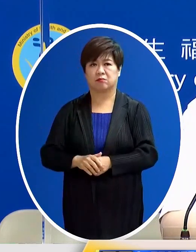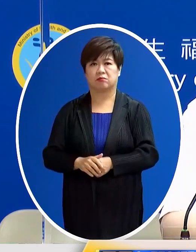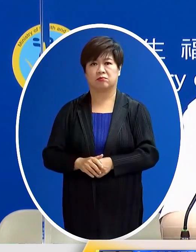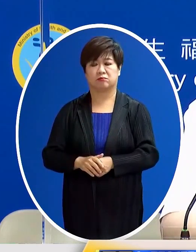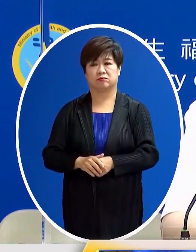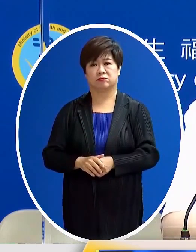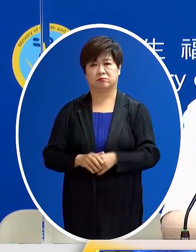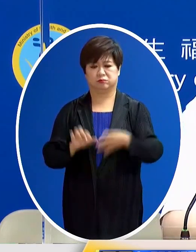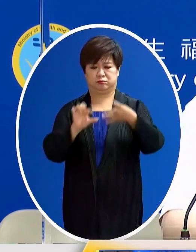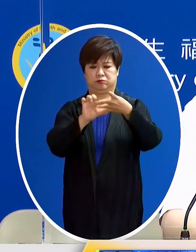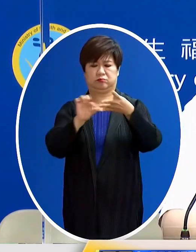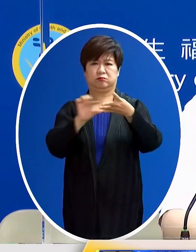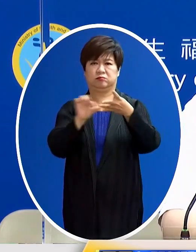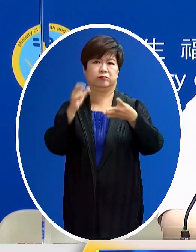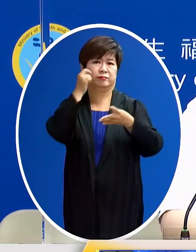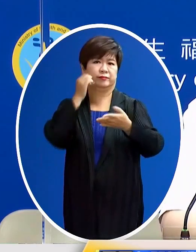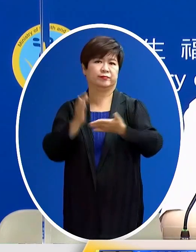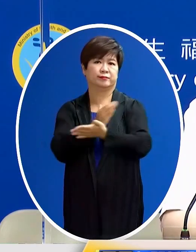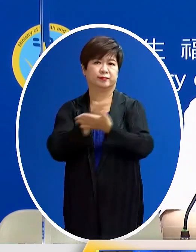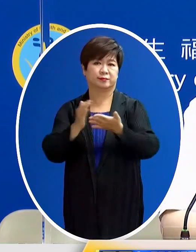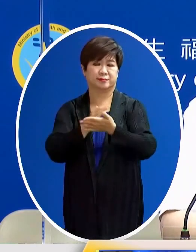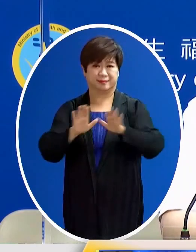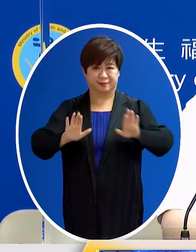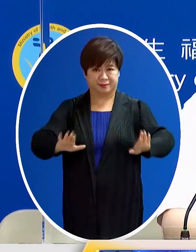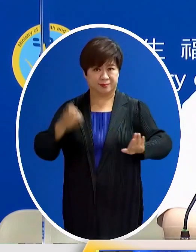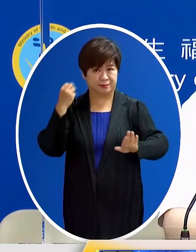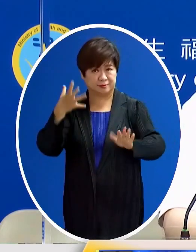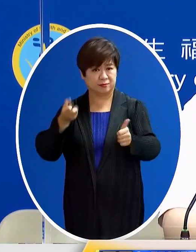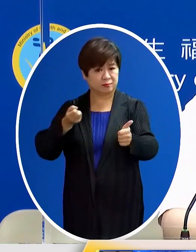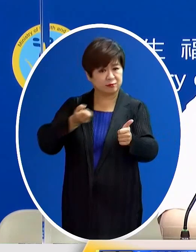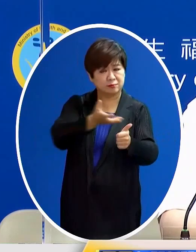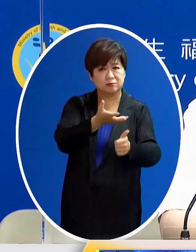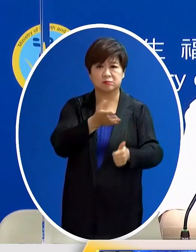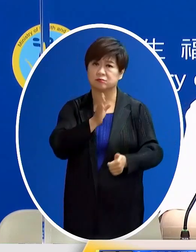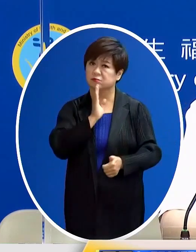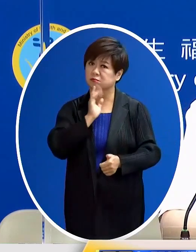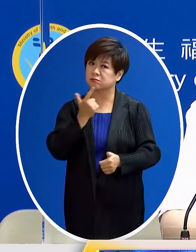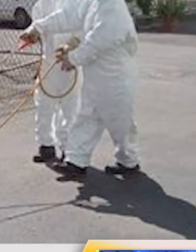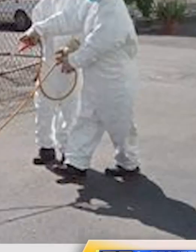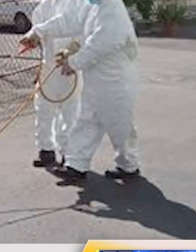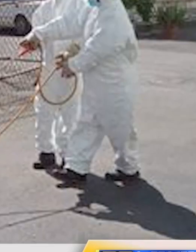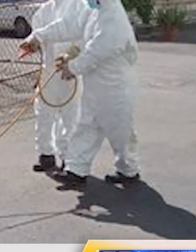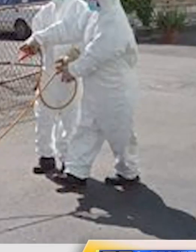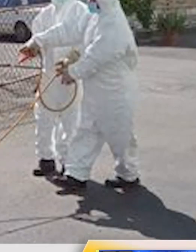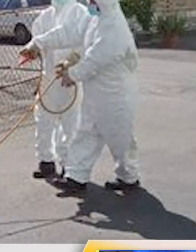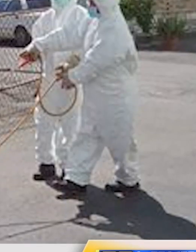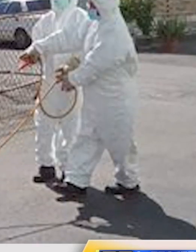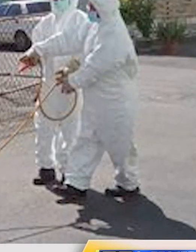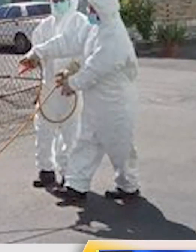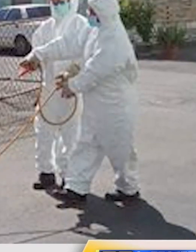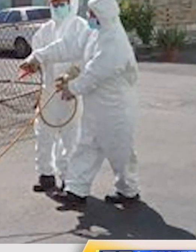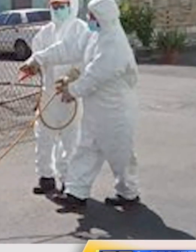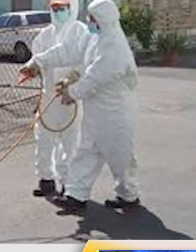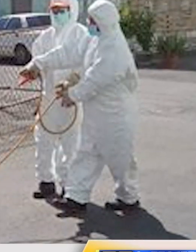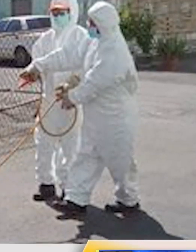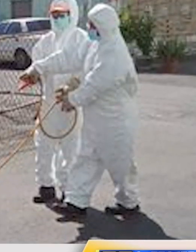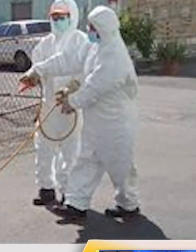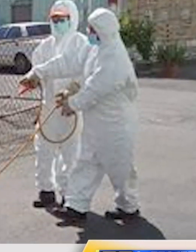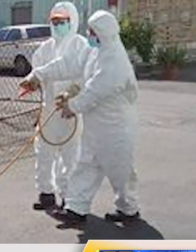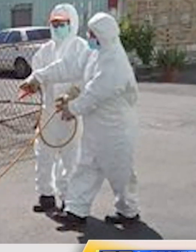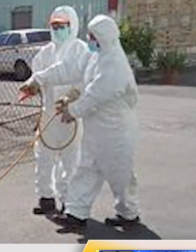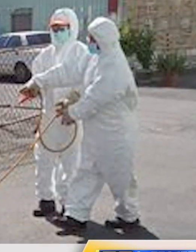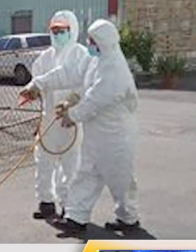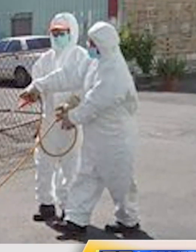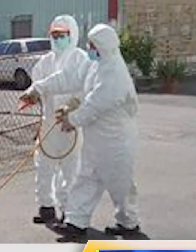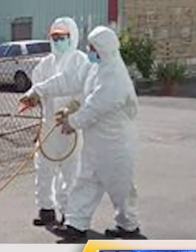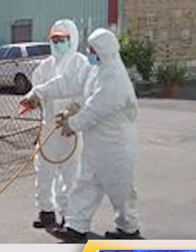上也很难去认定说是不是在这一波最近才被感染到的个案哈。 这名50多岁的造船厂员